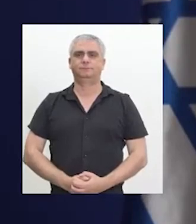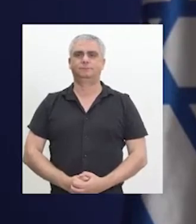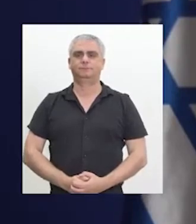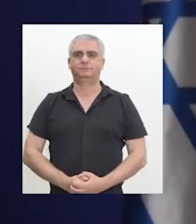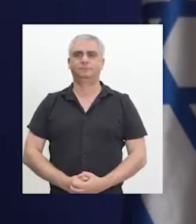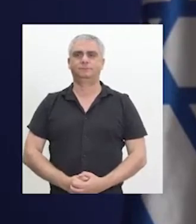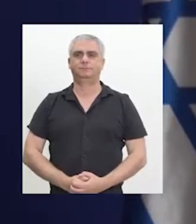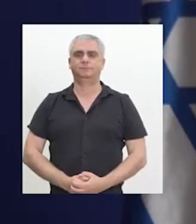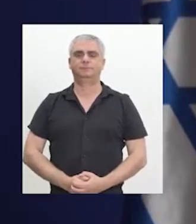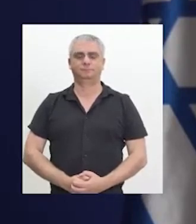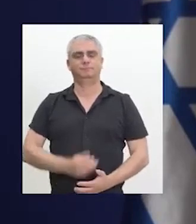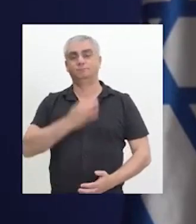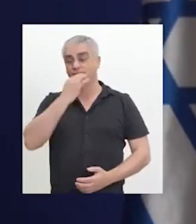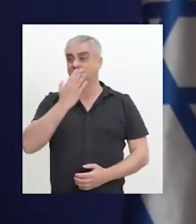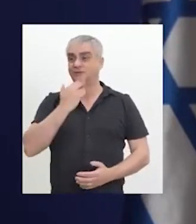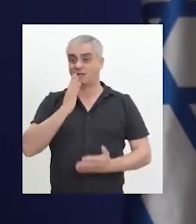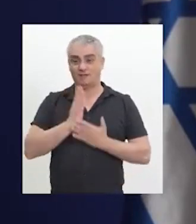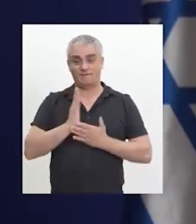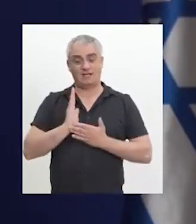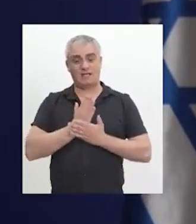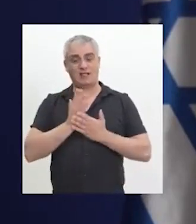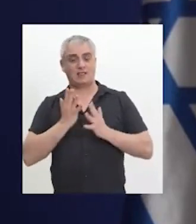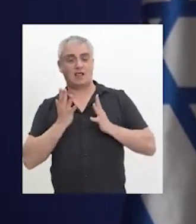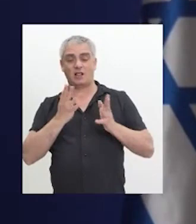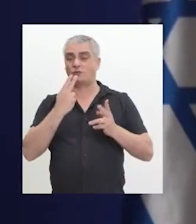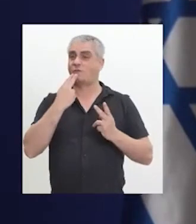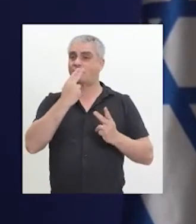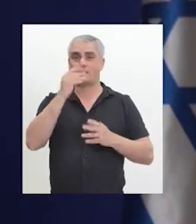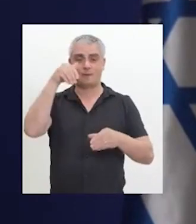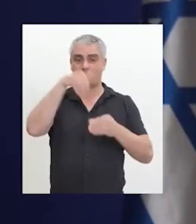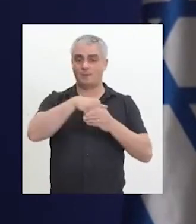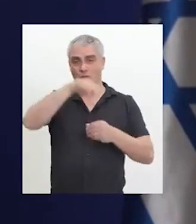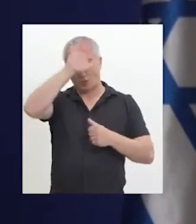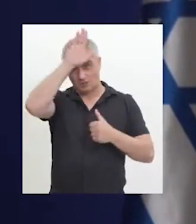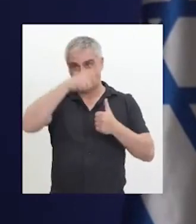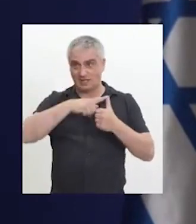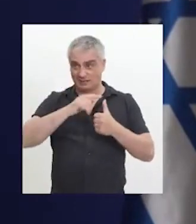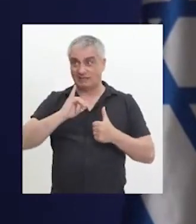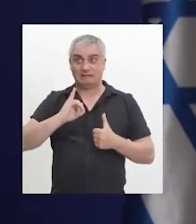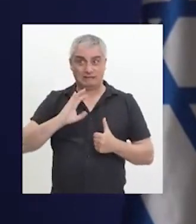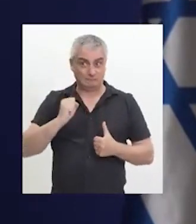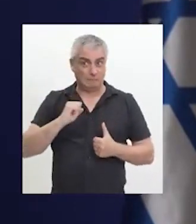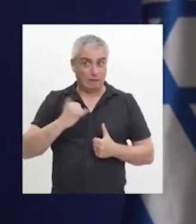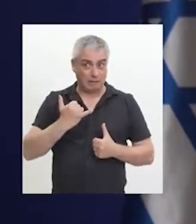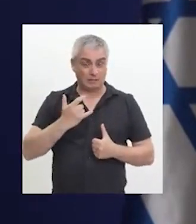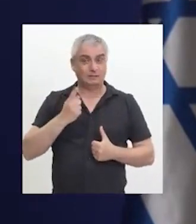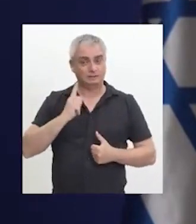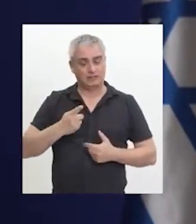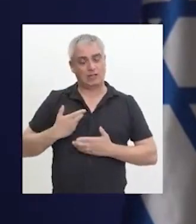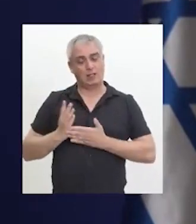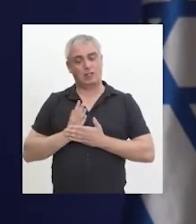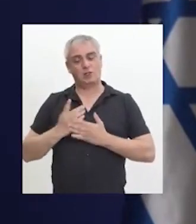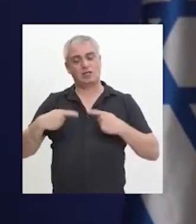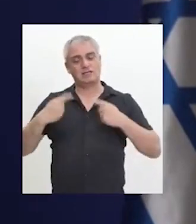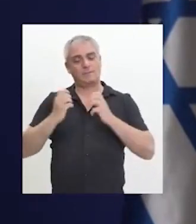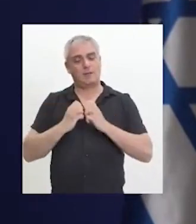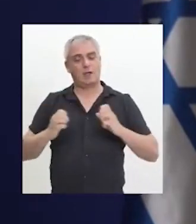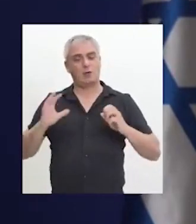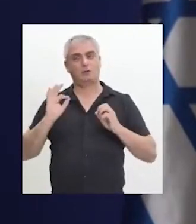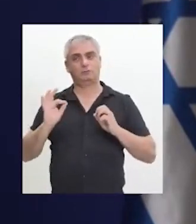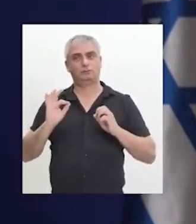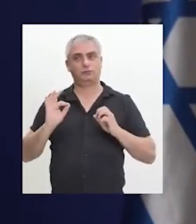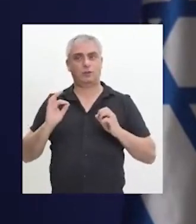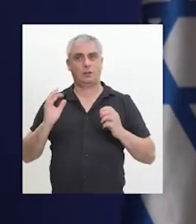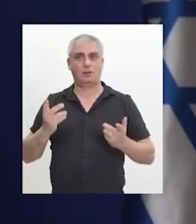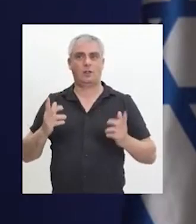11 האם ישראל החליטה לתקוף בתגובה באדמת איראן ואם כן האם צריך להערך לימים ארוכים של